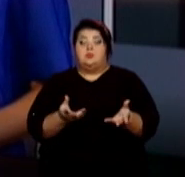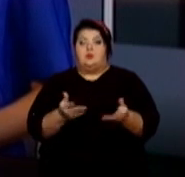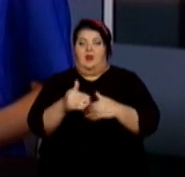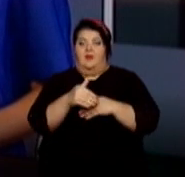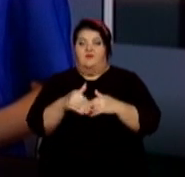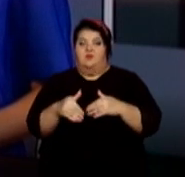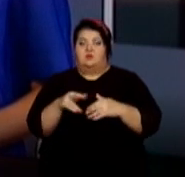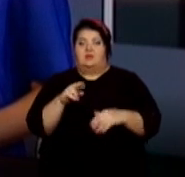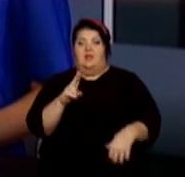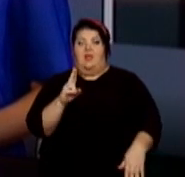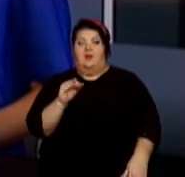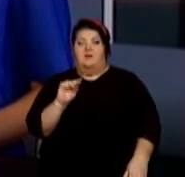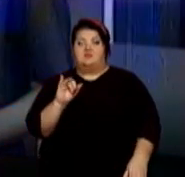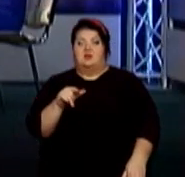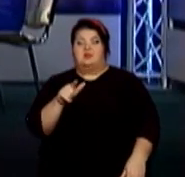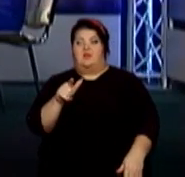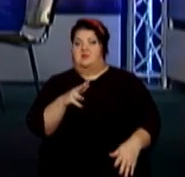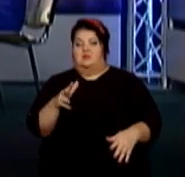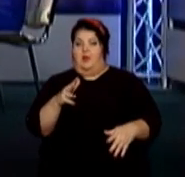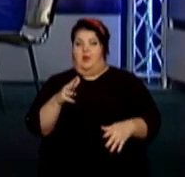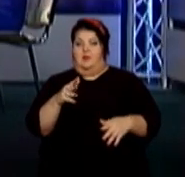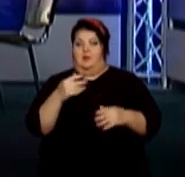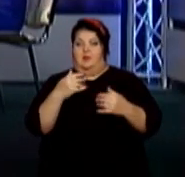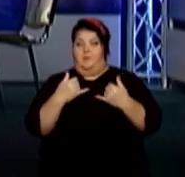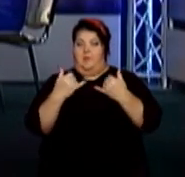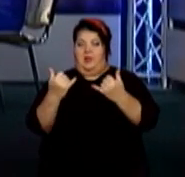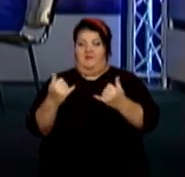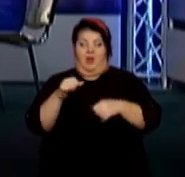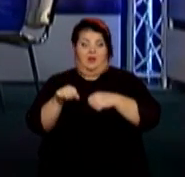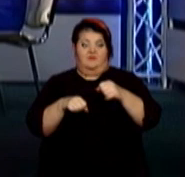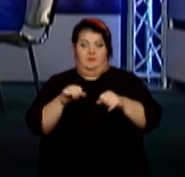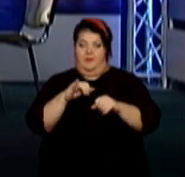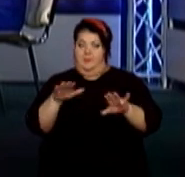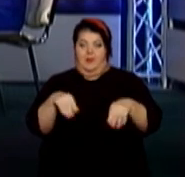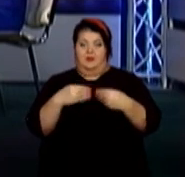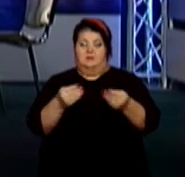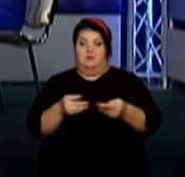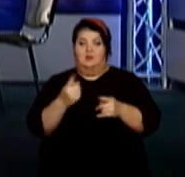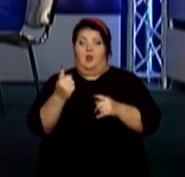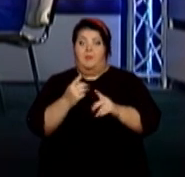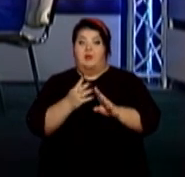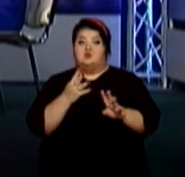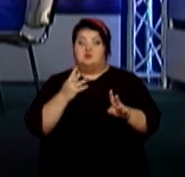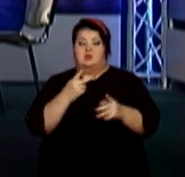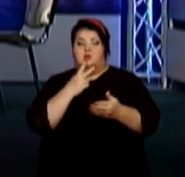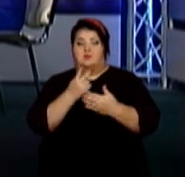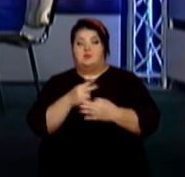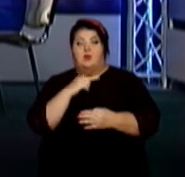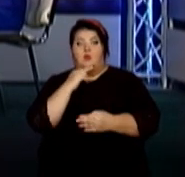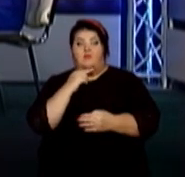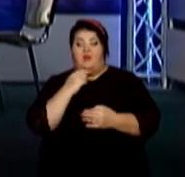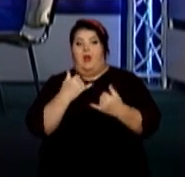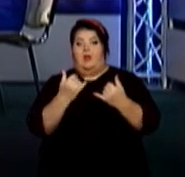Ківчанській вони ніякої переваги для велосипедистів вони не дають. А в першу чергу це звертання уваги